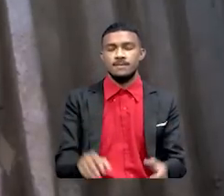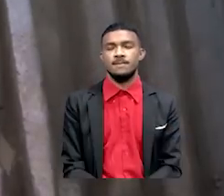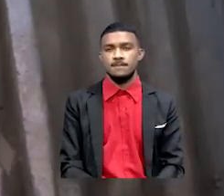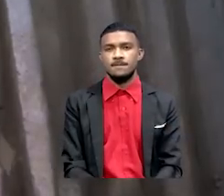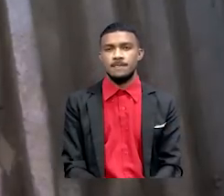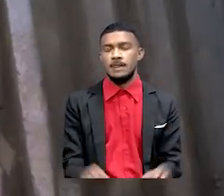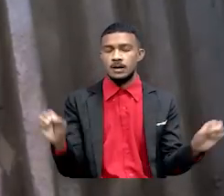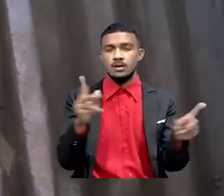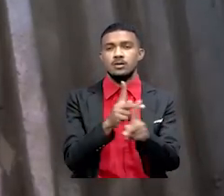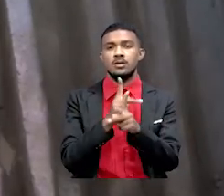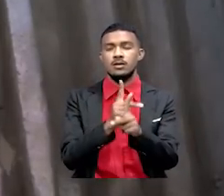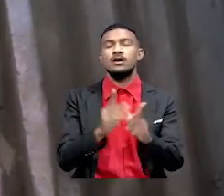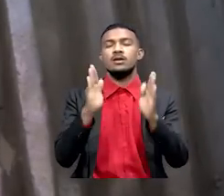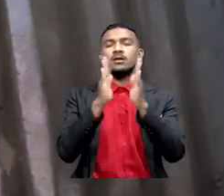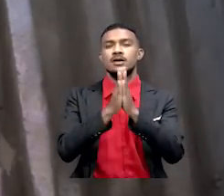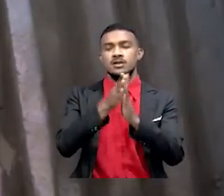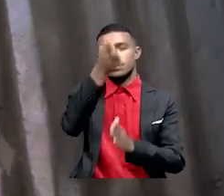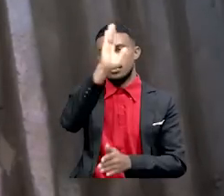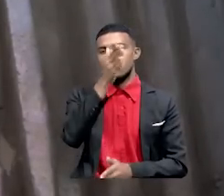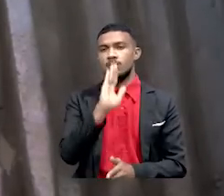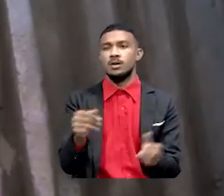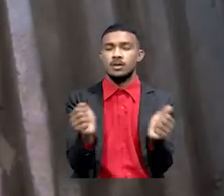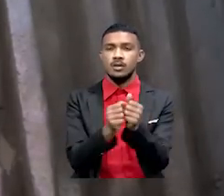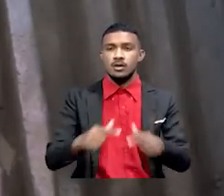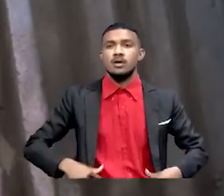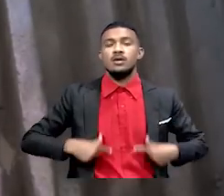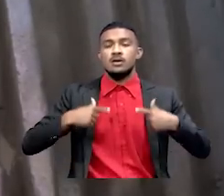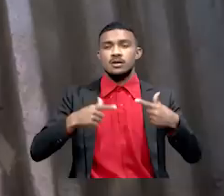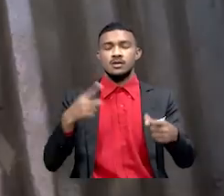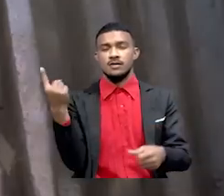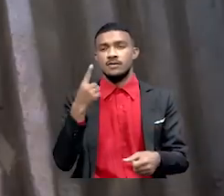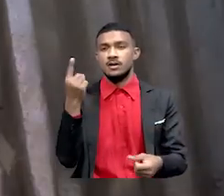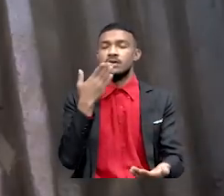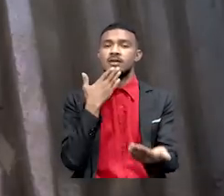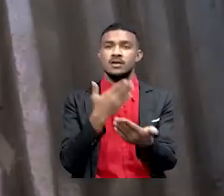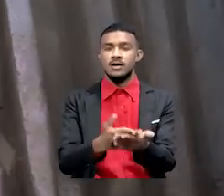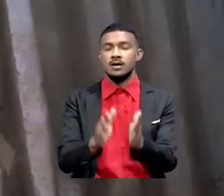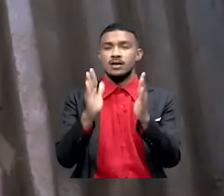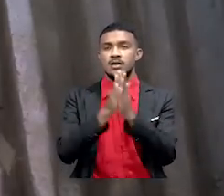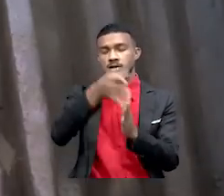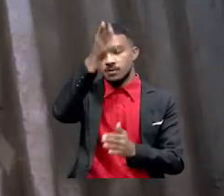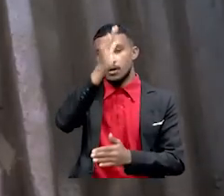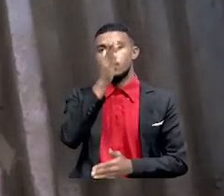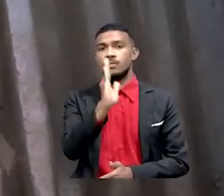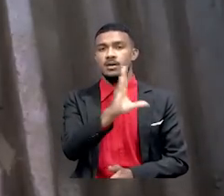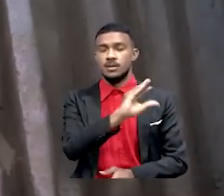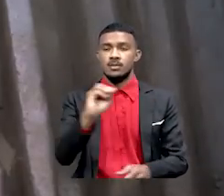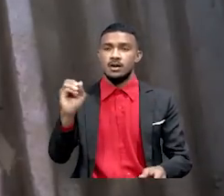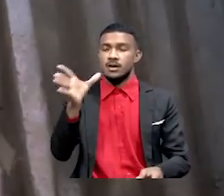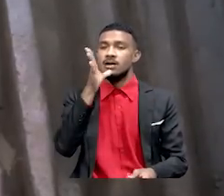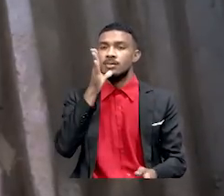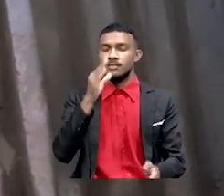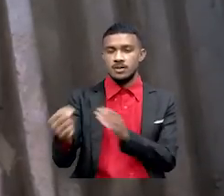ne tik mai reza maroma prami sintia. Kau amam tamatan reza bermaroma pramamus isin dia tamam pramah rival alin